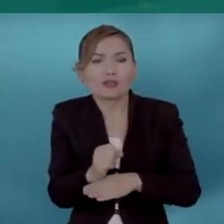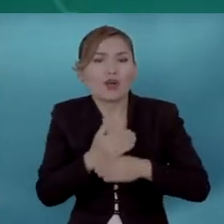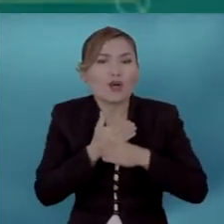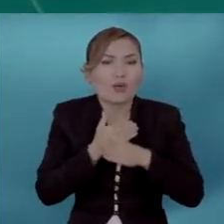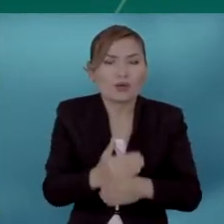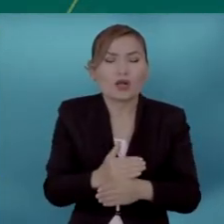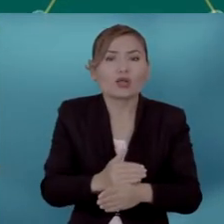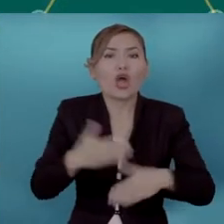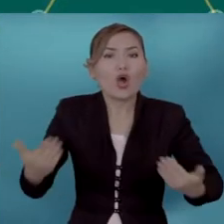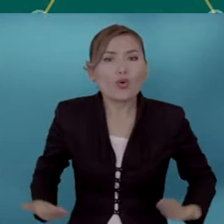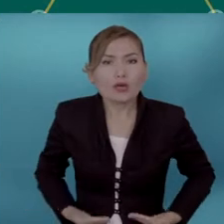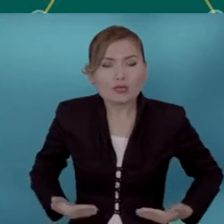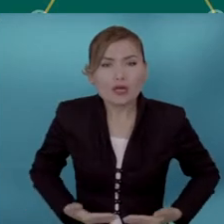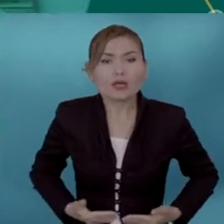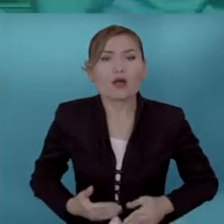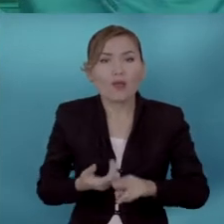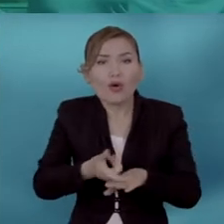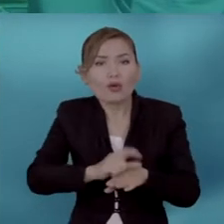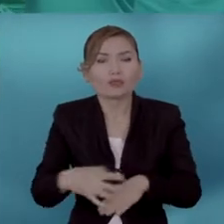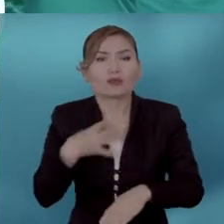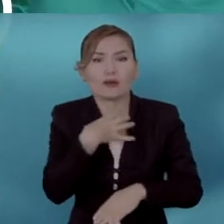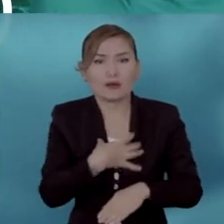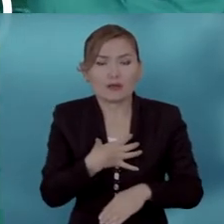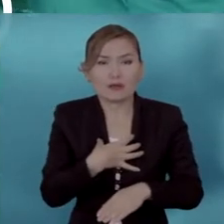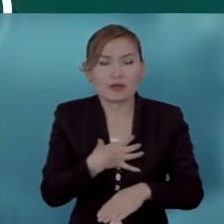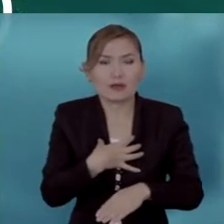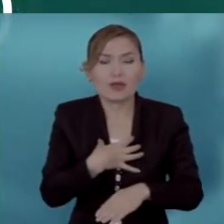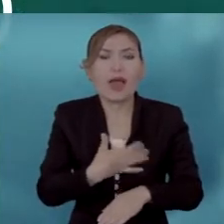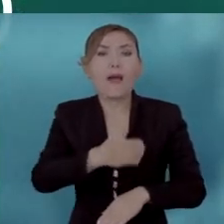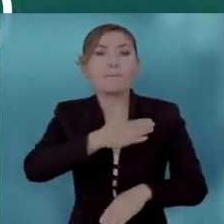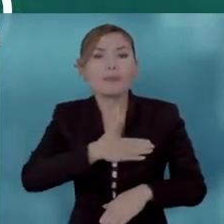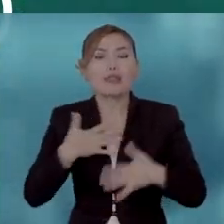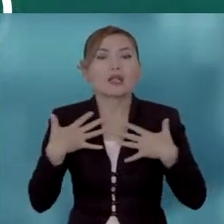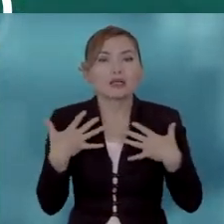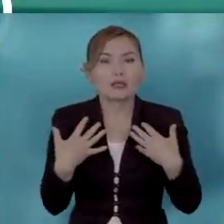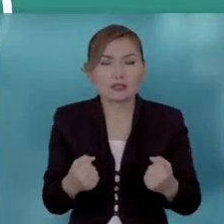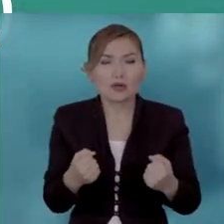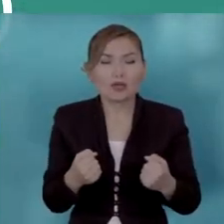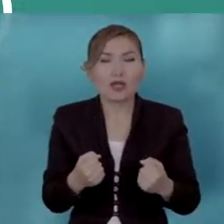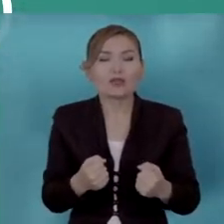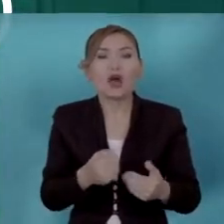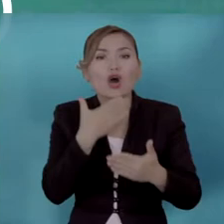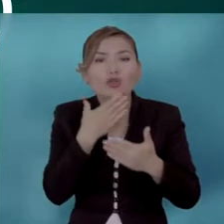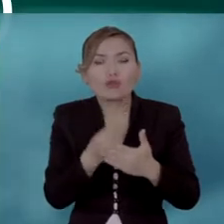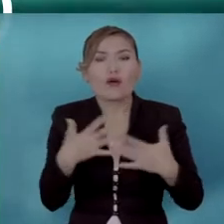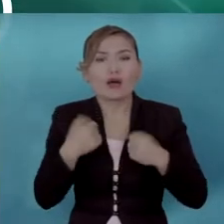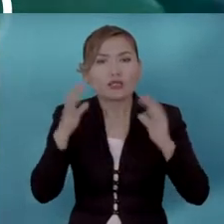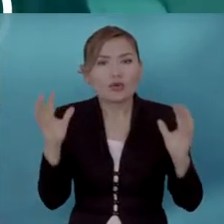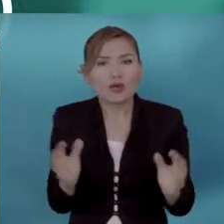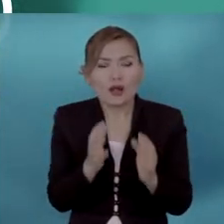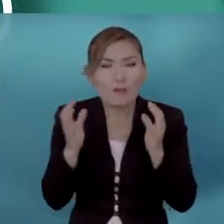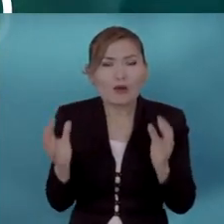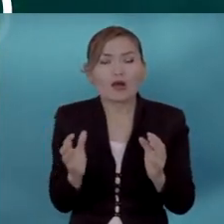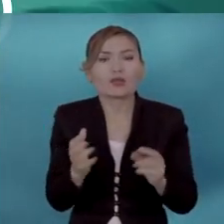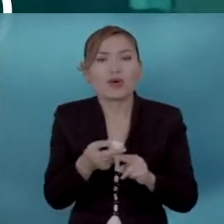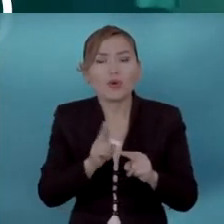ететін өмірлік әл-ауқатының өзегі болып табылады. Менталдық денсаулық өзін салауатты қоғамның толыққанды